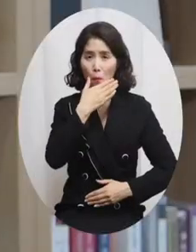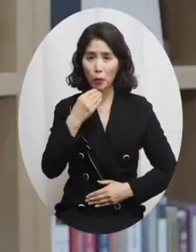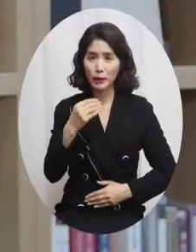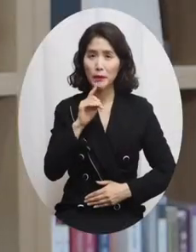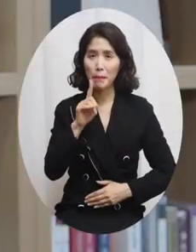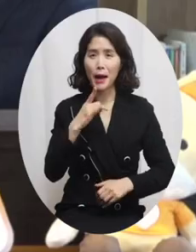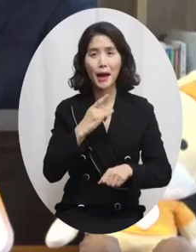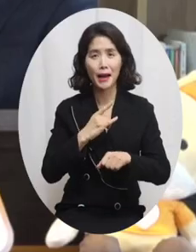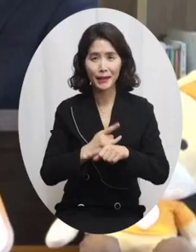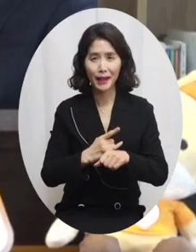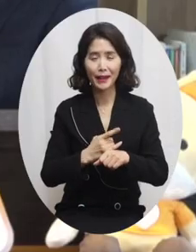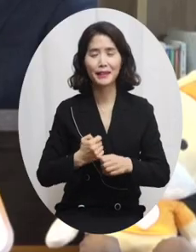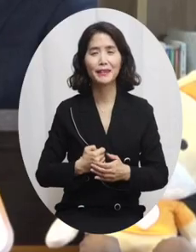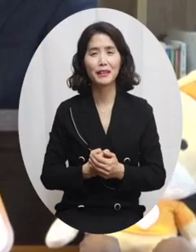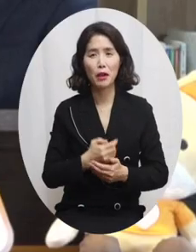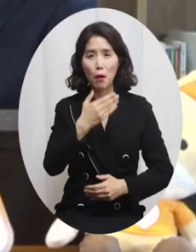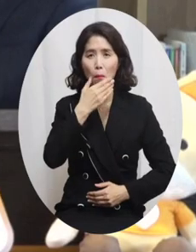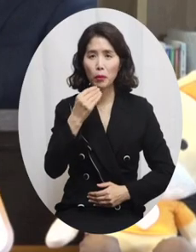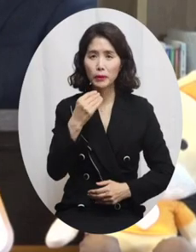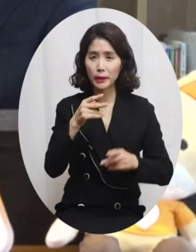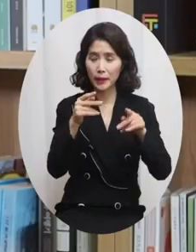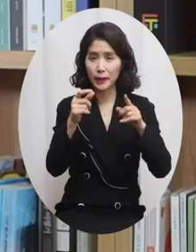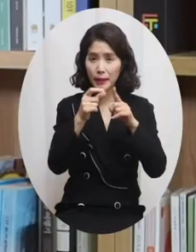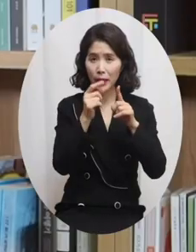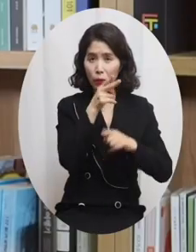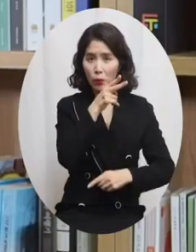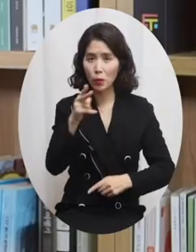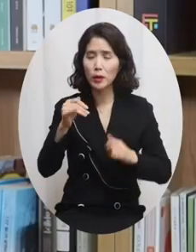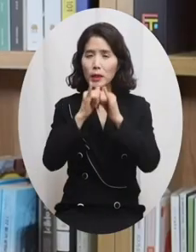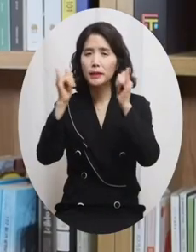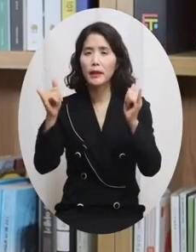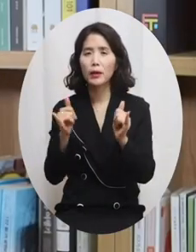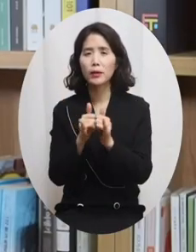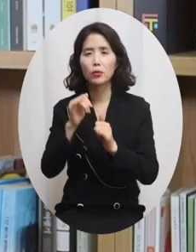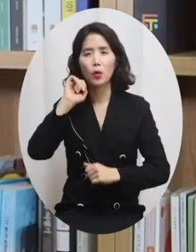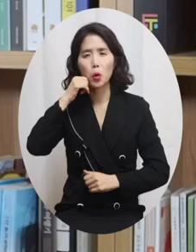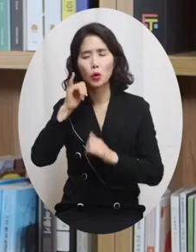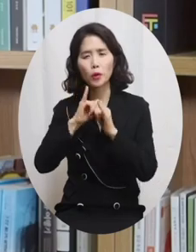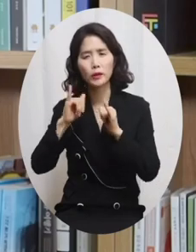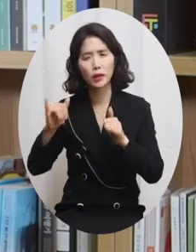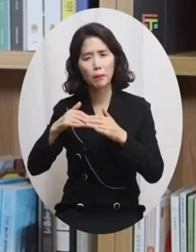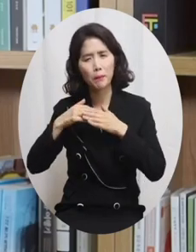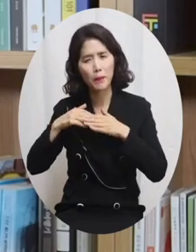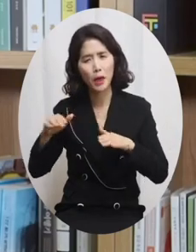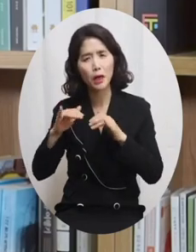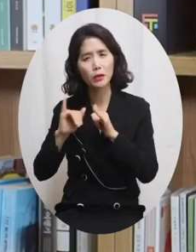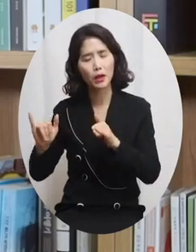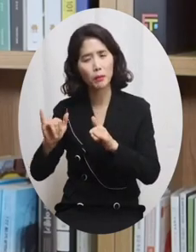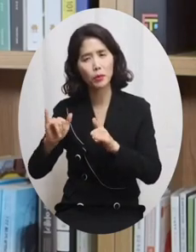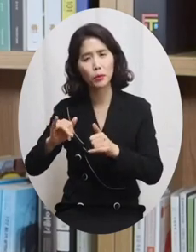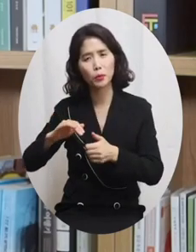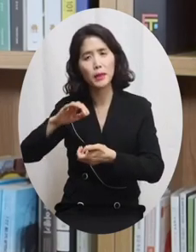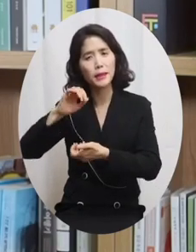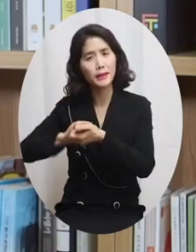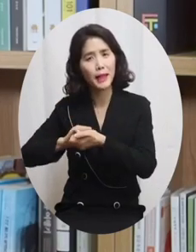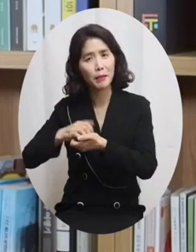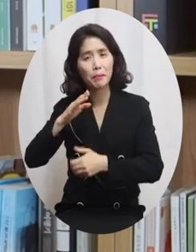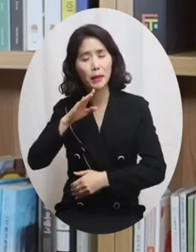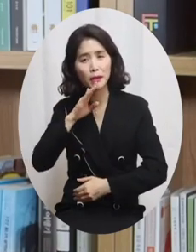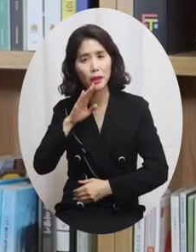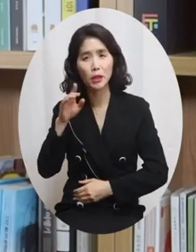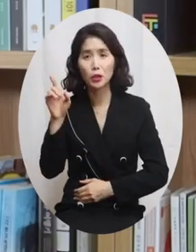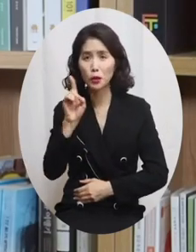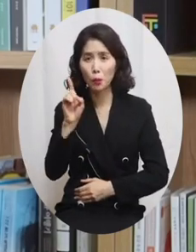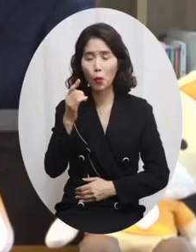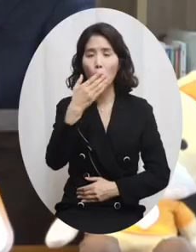말하다 코너입니다. 한때 이제 복지라는 말은 사회적인 약자나 취약계층에 대한 어떤 국한된 이야기로 하다가 지금은